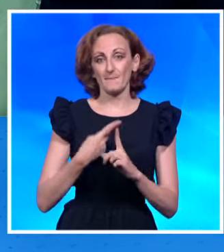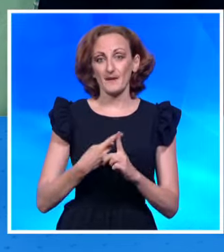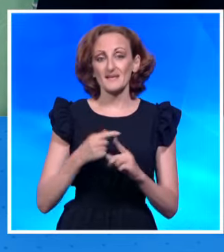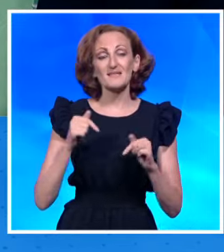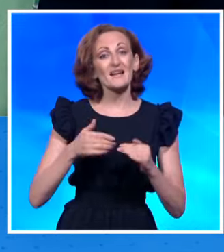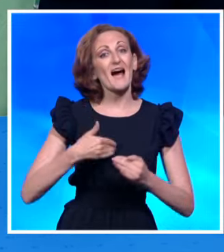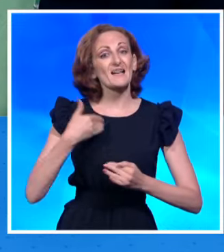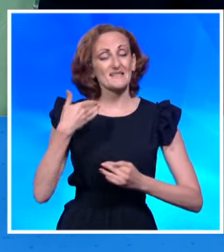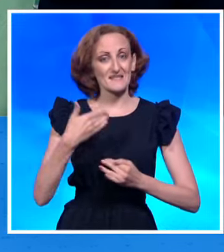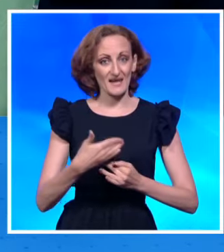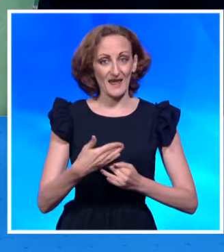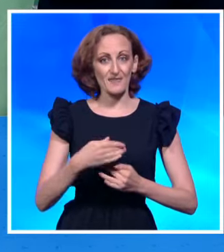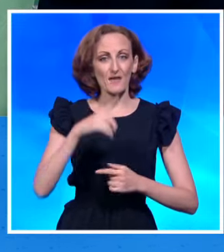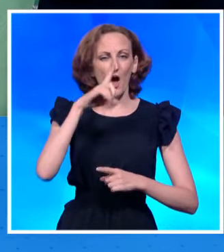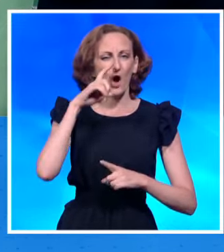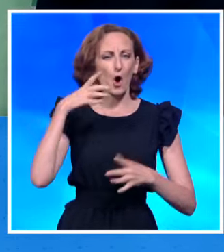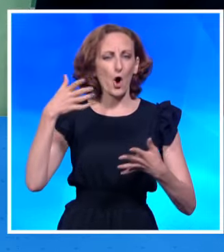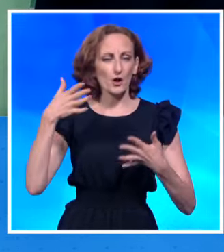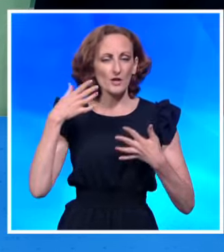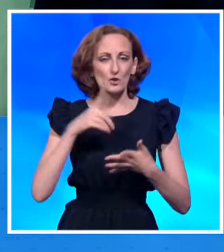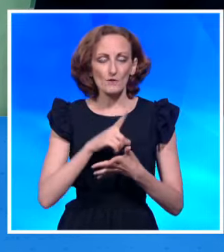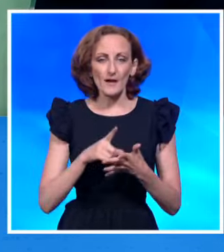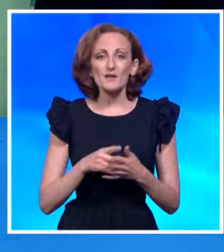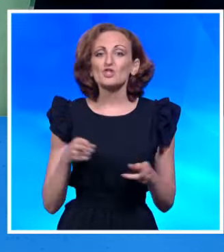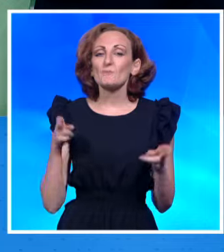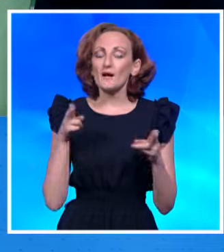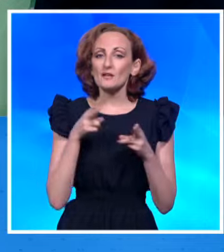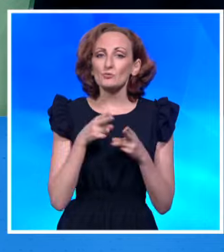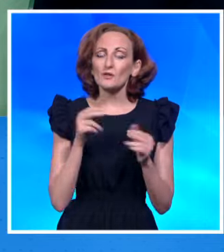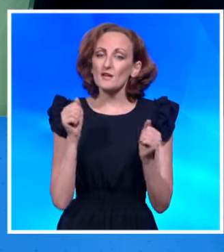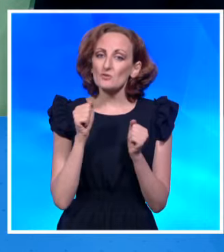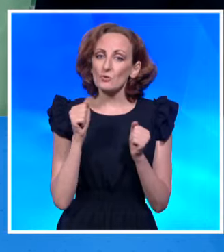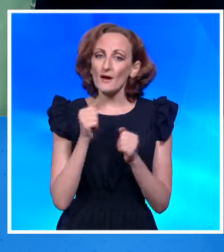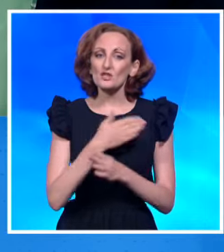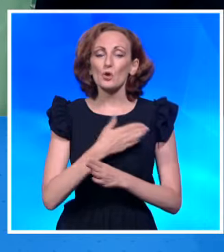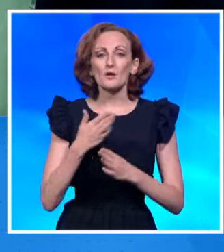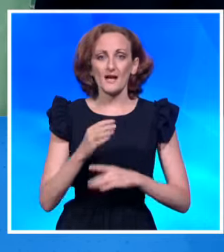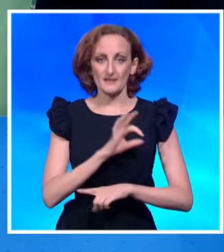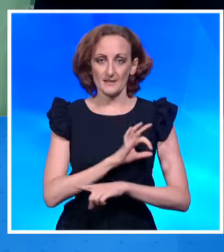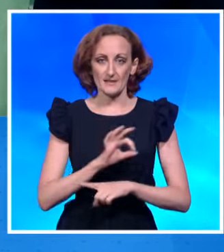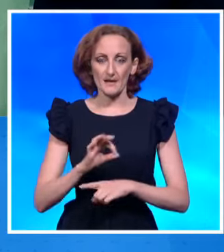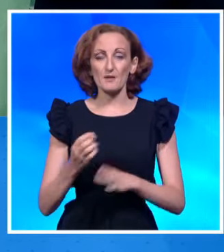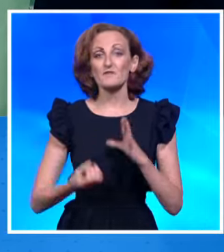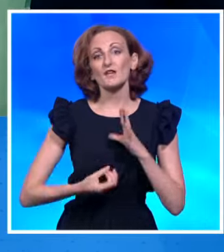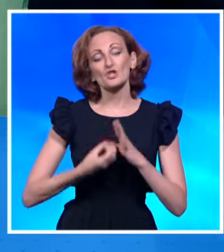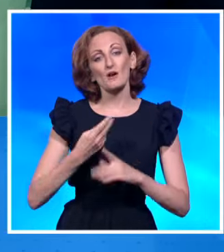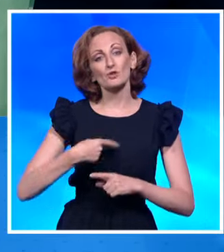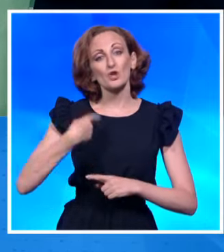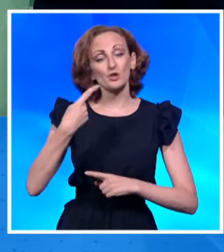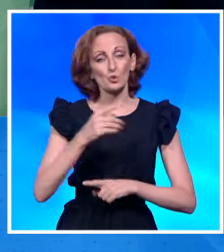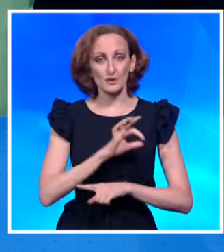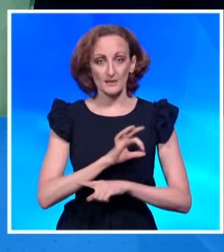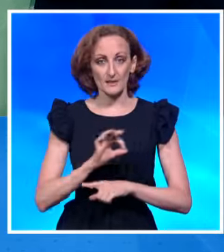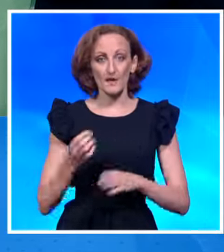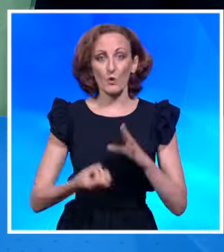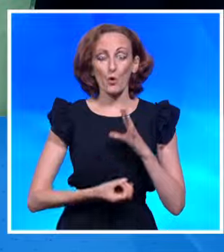след тези горещини ще имаме едно краткотрайно захлаждане до края на седмицата и в началото на следващата седмица